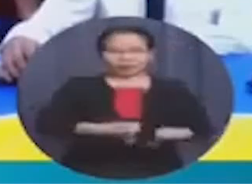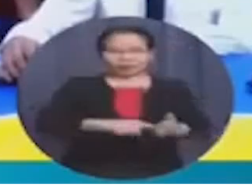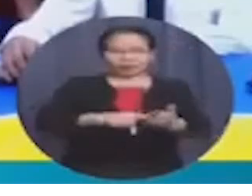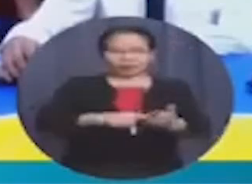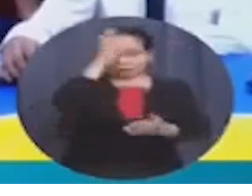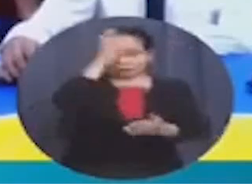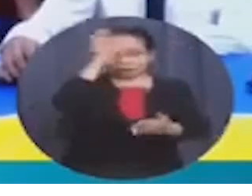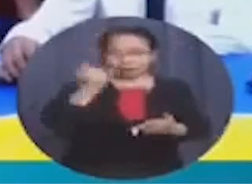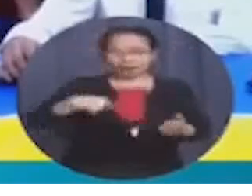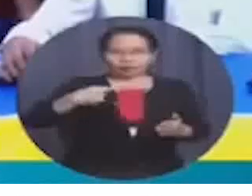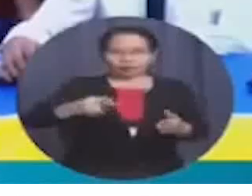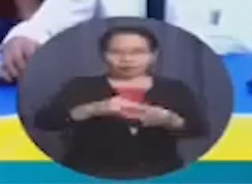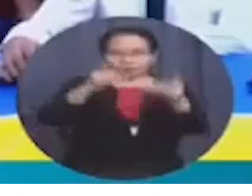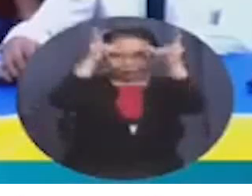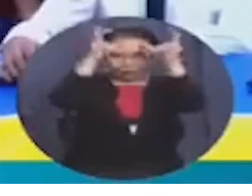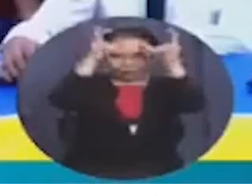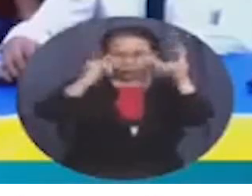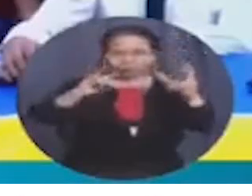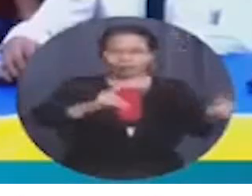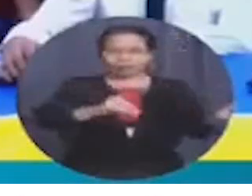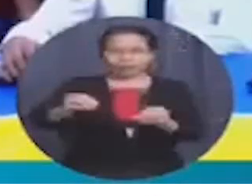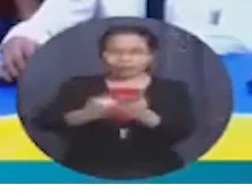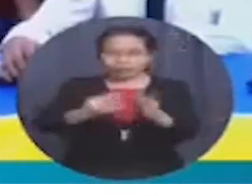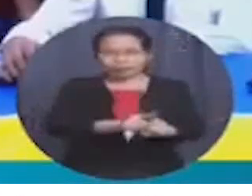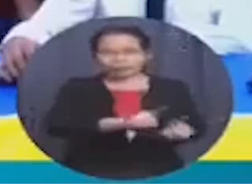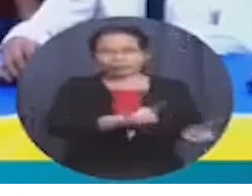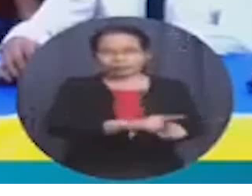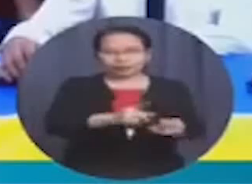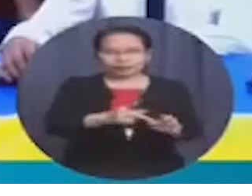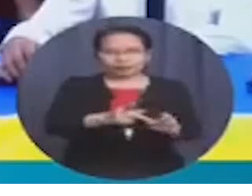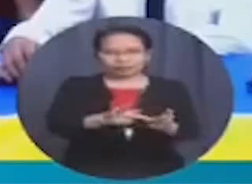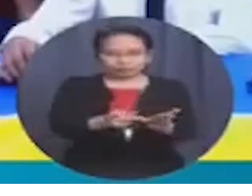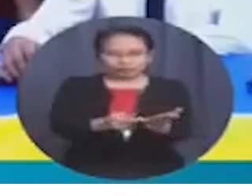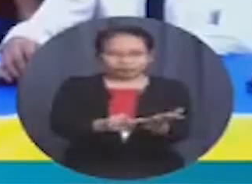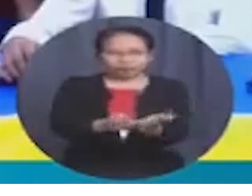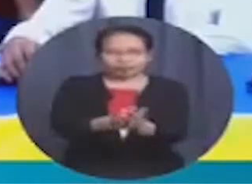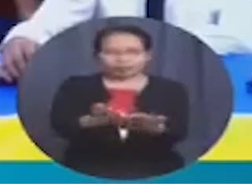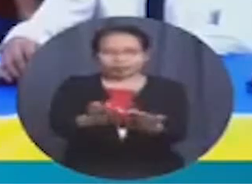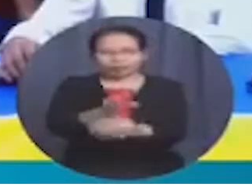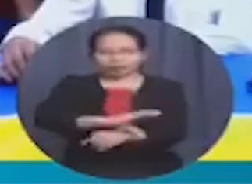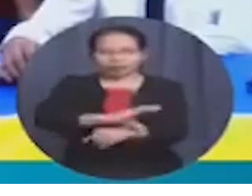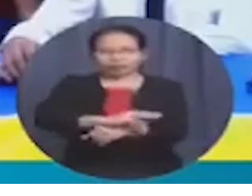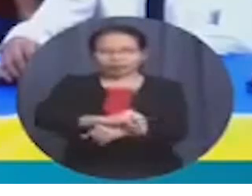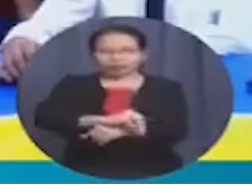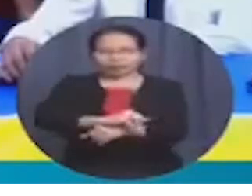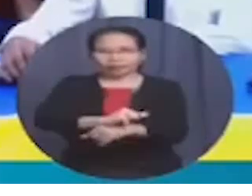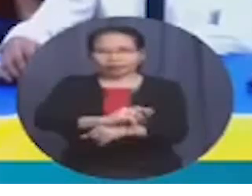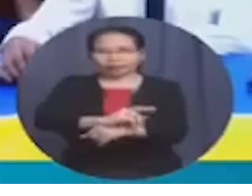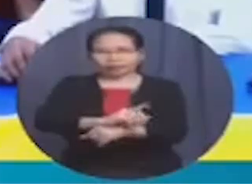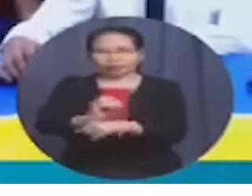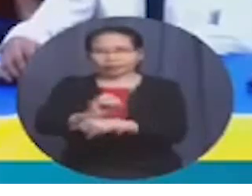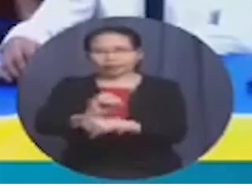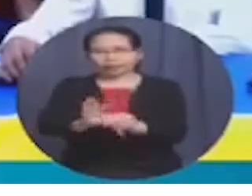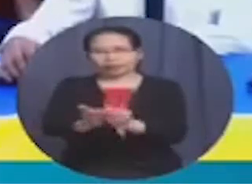nila. Basahin muna natin yung pasugo o pasubo ng iglesia ni Manalo na